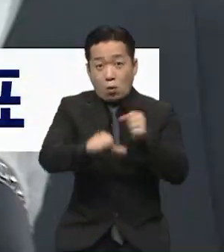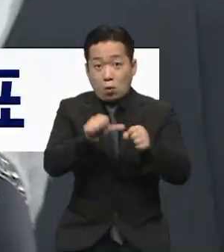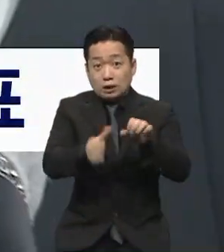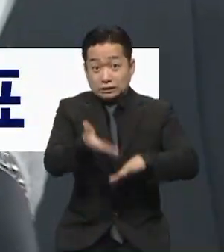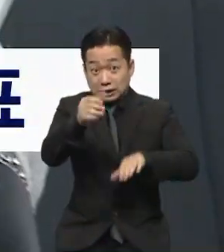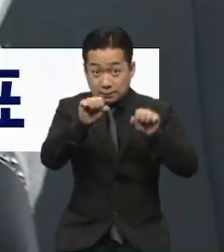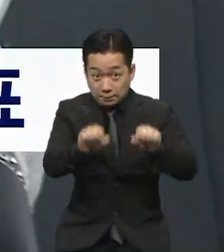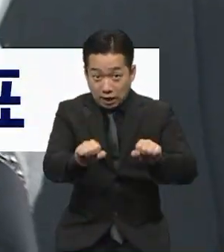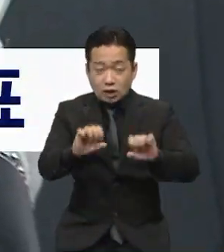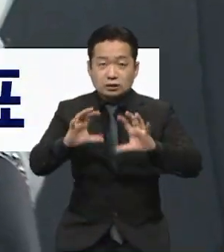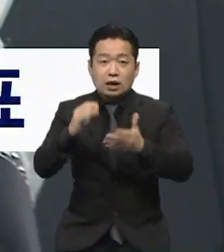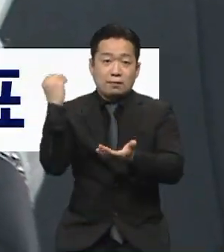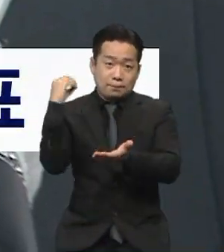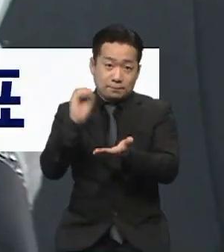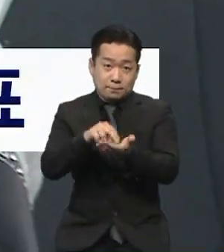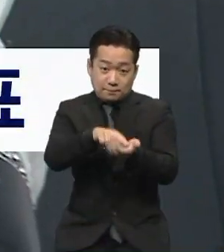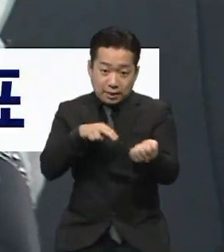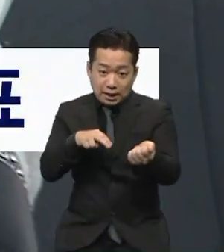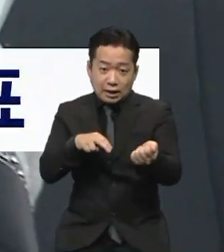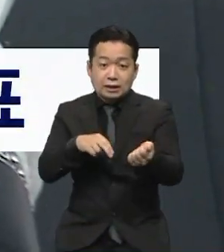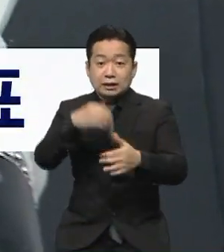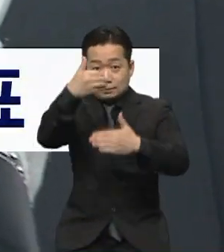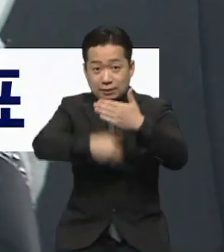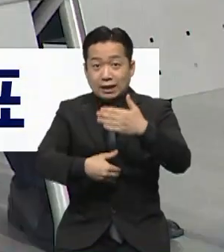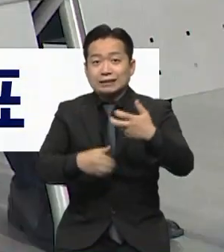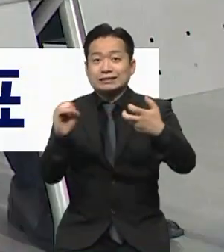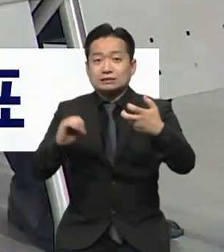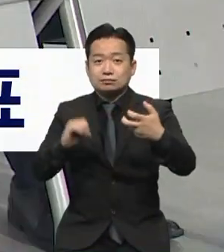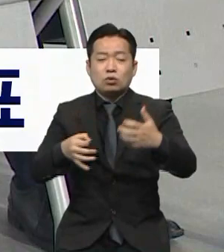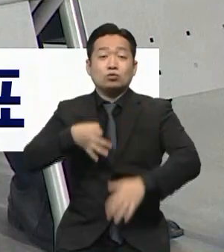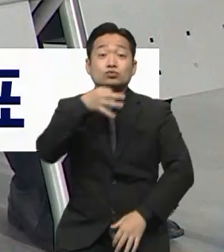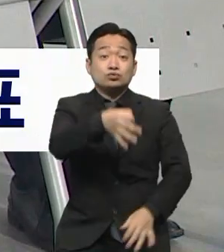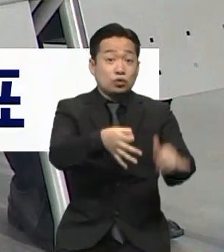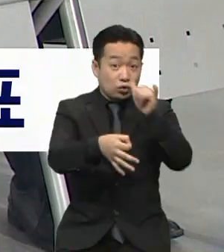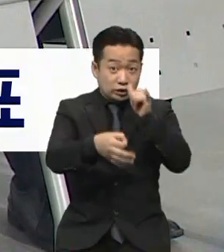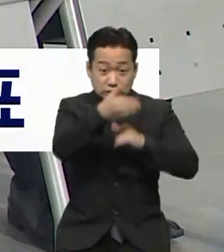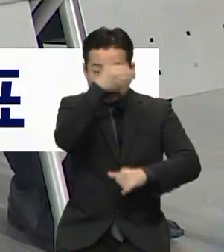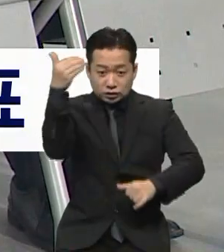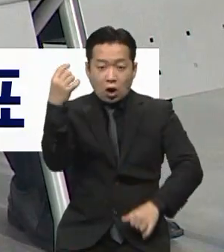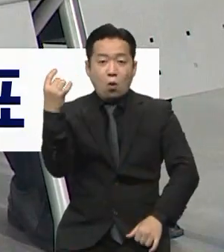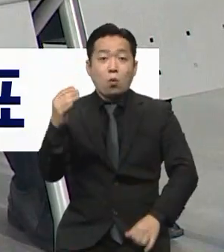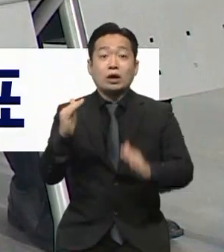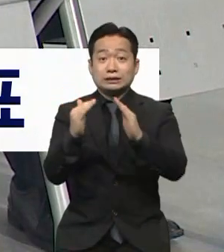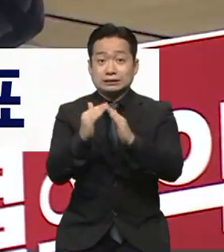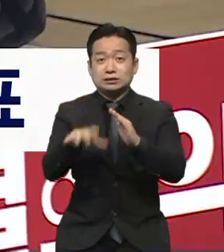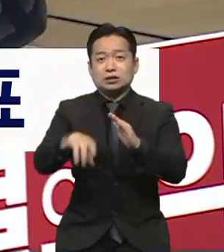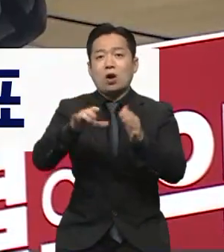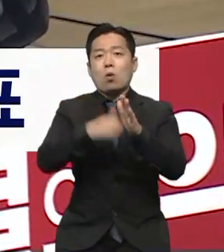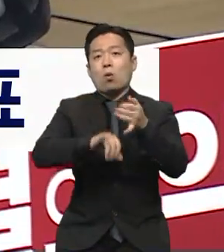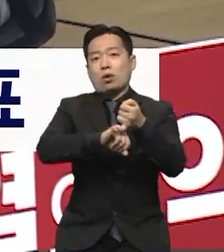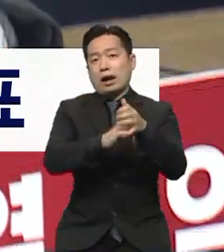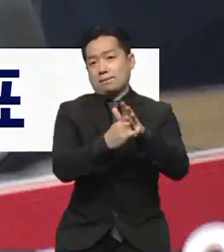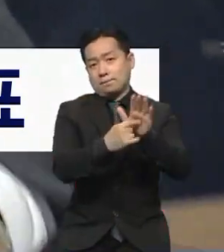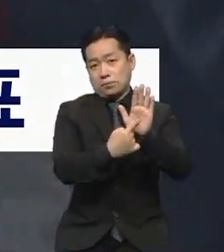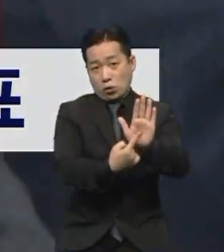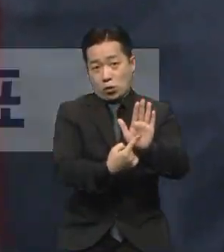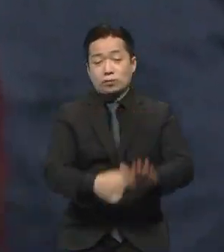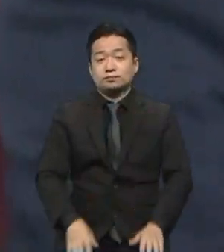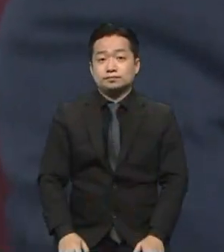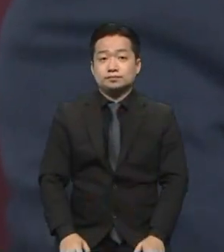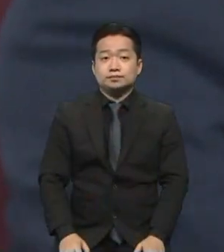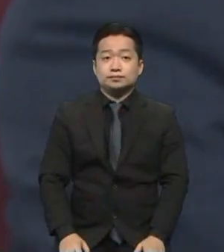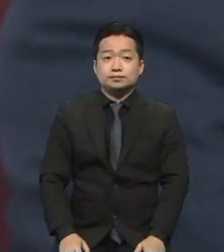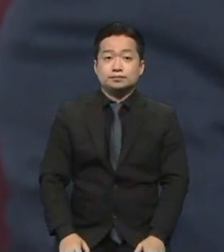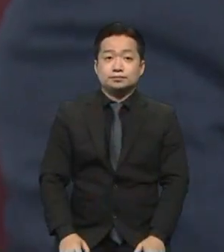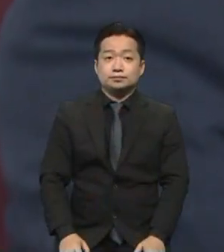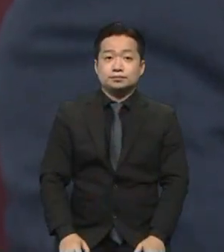거주하면 국가에 되팔아 차익의 70%까지 가져갈 수 있게 한다는 청년 원가 주택을 첫 공약으로 내놨습니다.